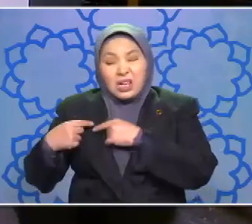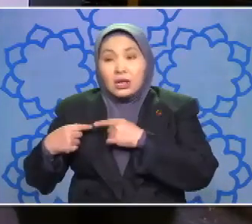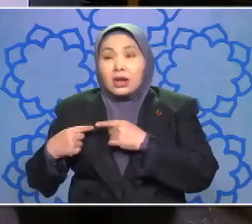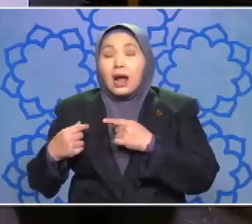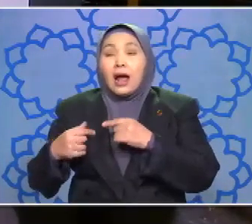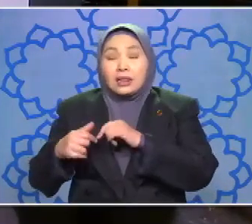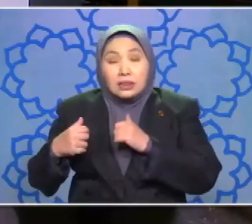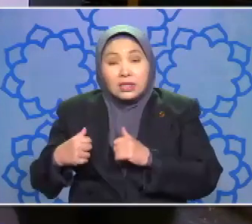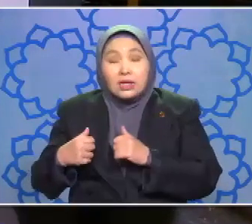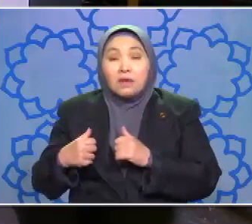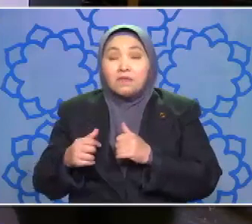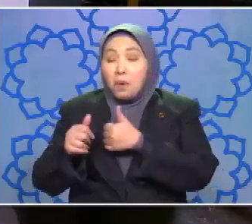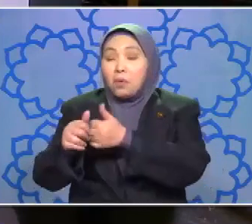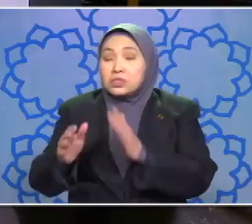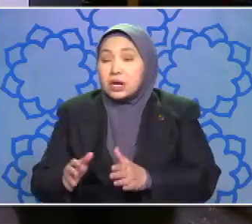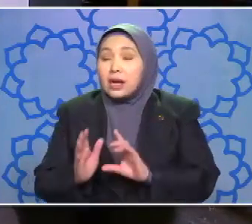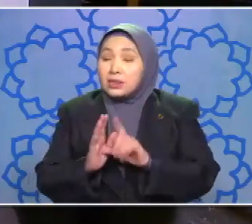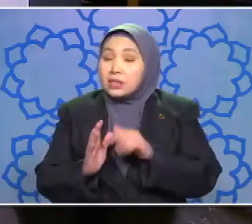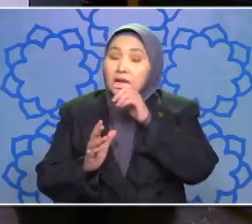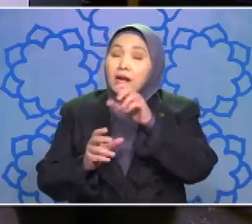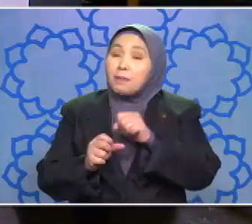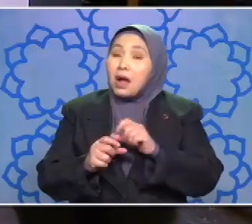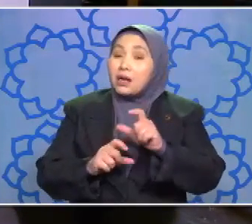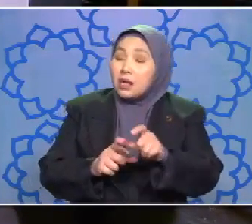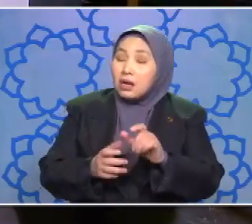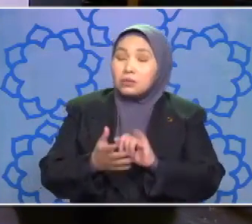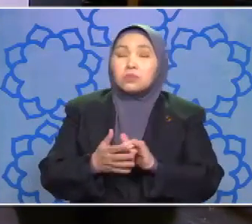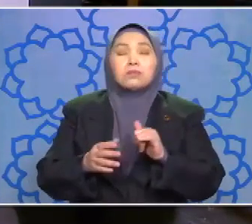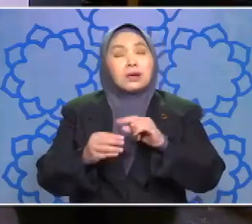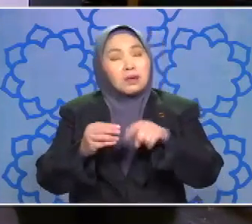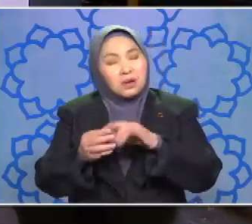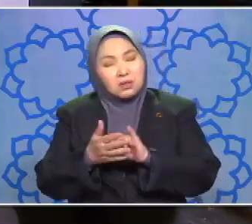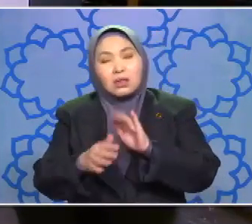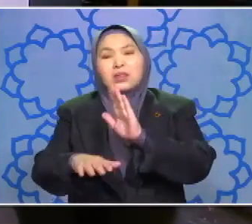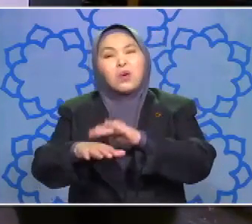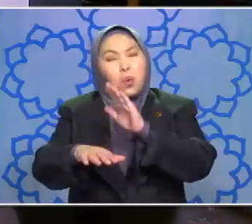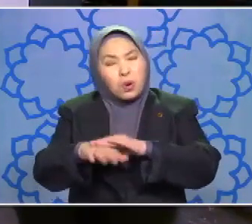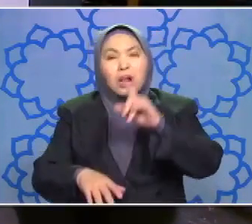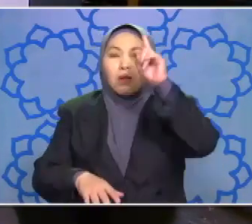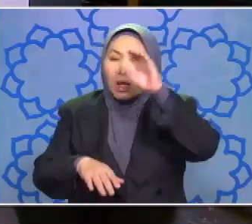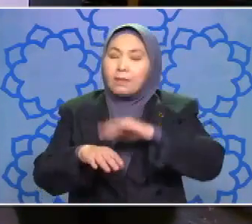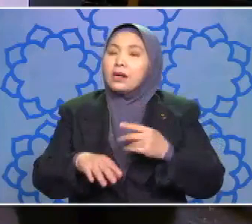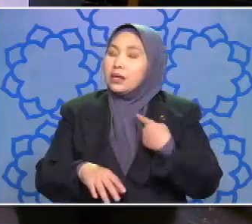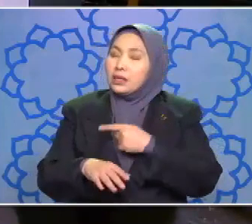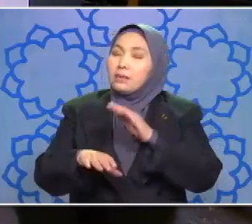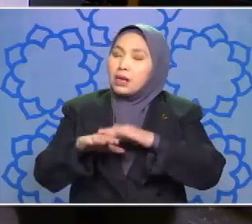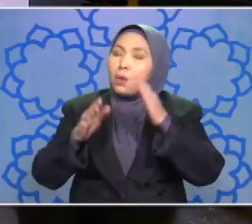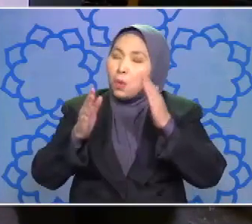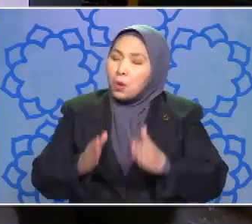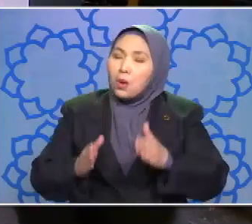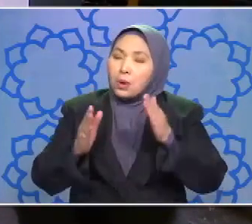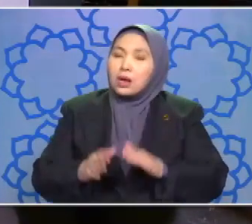tak dapat hadiah pula. Perkara-perkara itu adalah teguran Allah kepada kita, teguran Allah kepada orang-orang yang